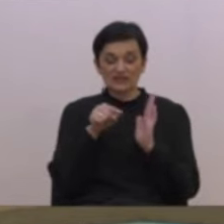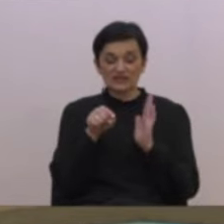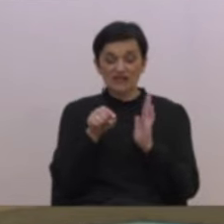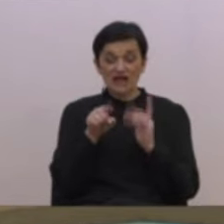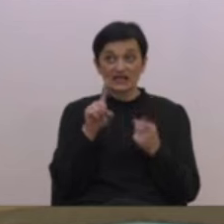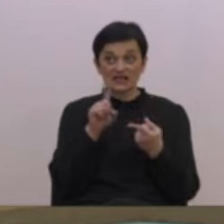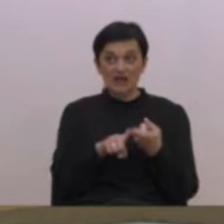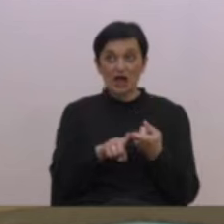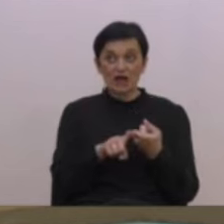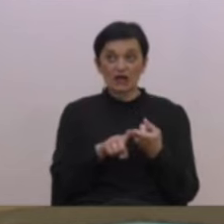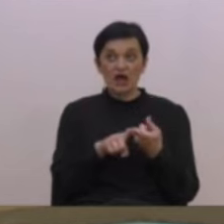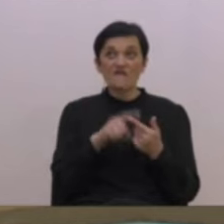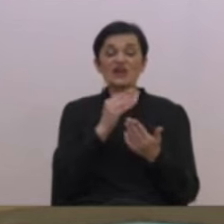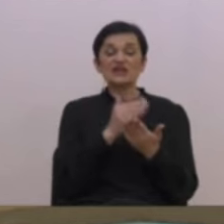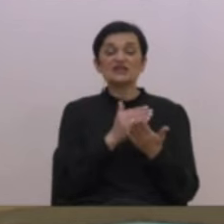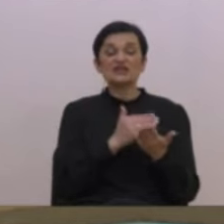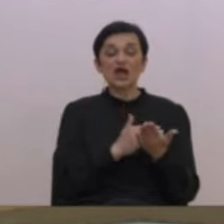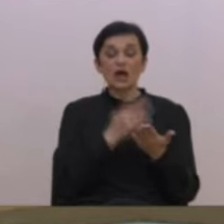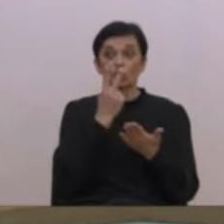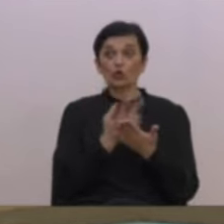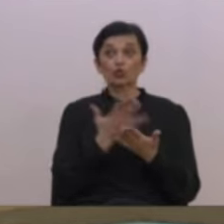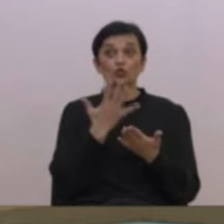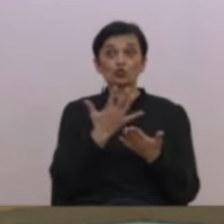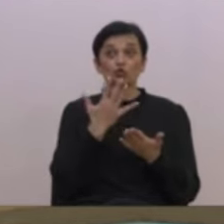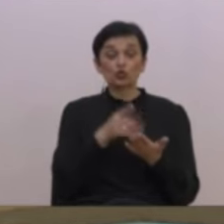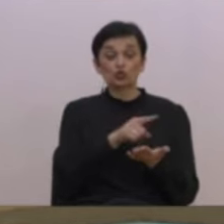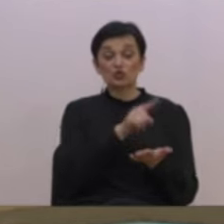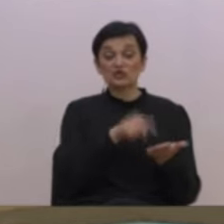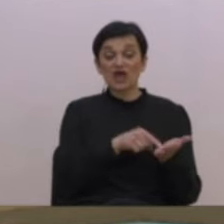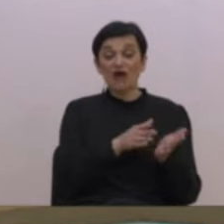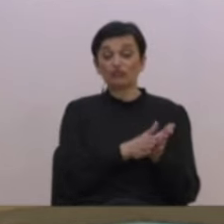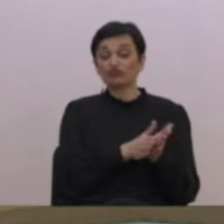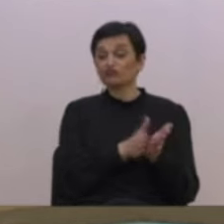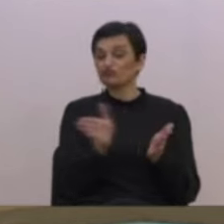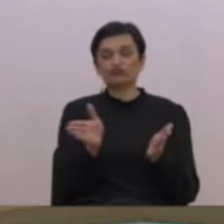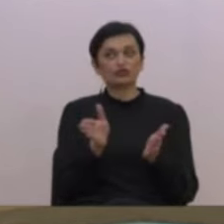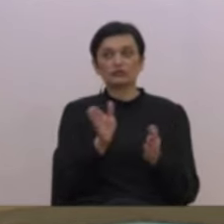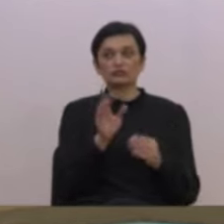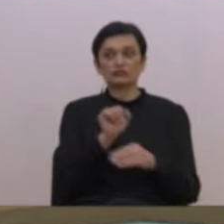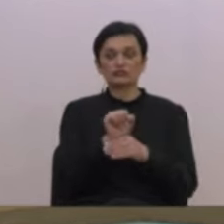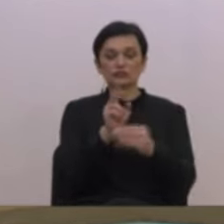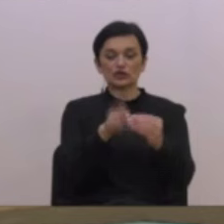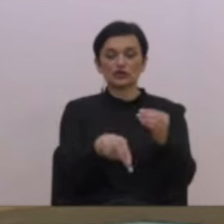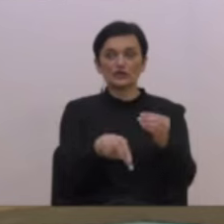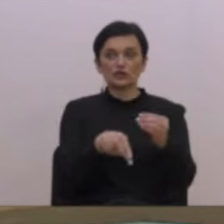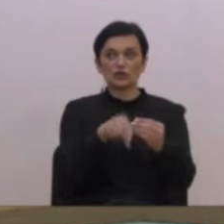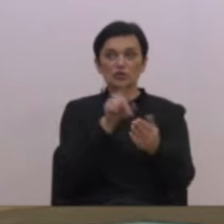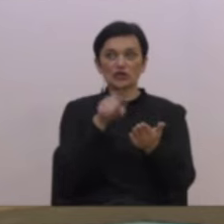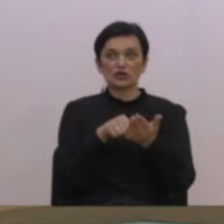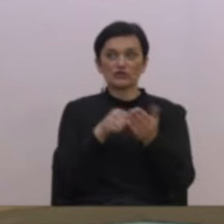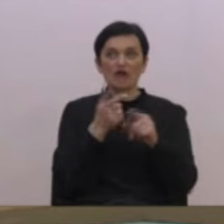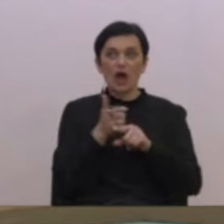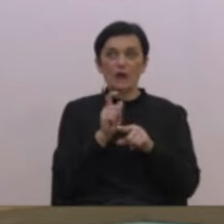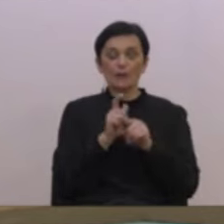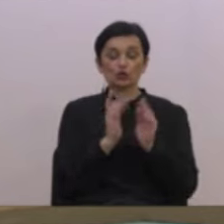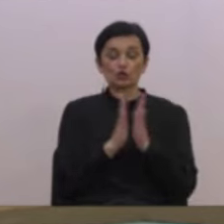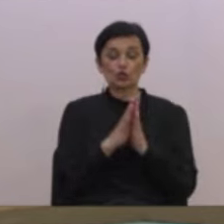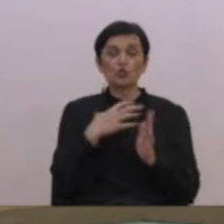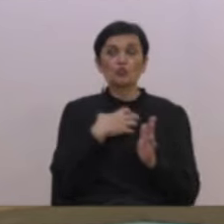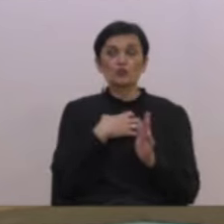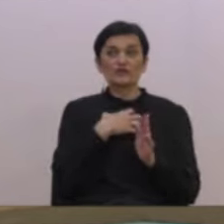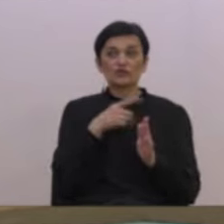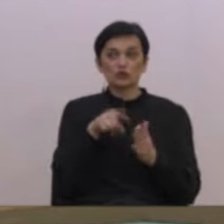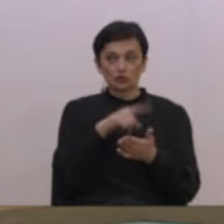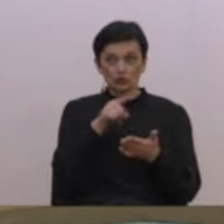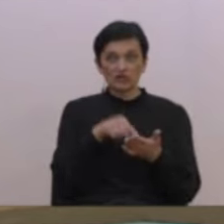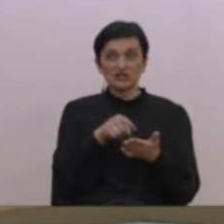კითხოთ. რეგლამენტის მიხედვით თუ საკითხს გადაუხელ, შემიძლია შევწყვიტო კითხვის დასმა. ამიტომ გთხოვთ, მნიშვნელოვანი საკითხი არის,